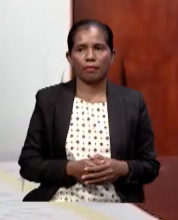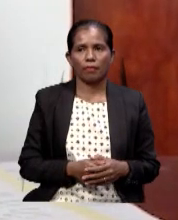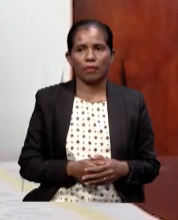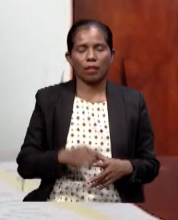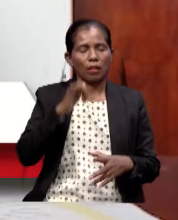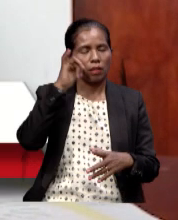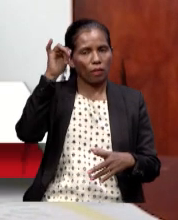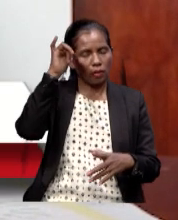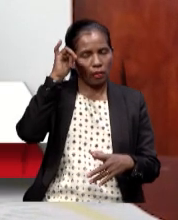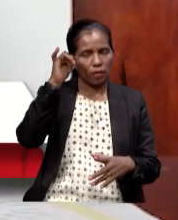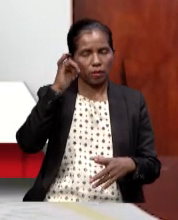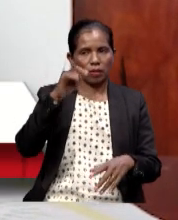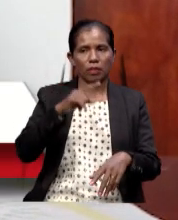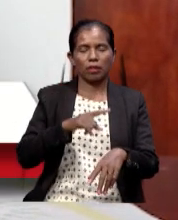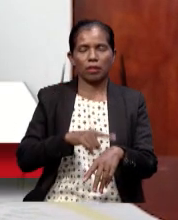mai o meno sia